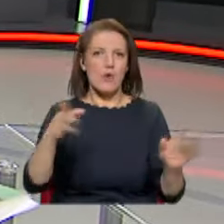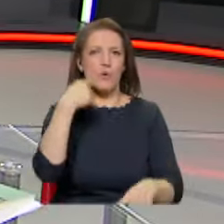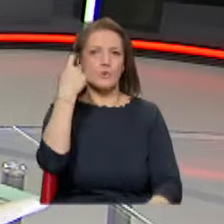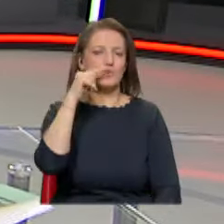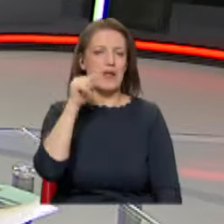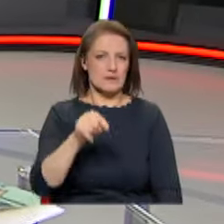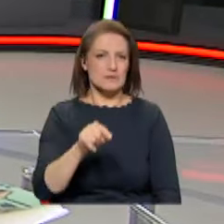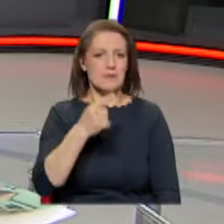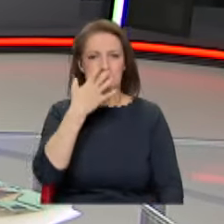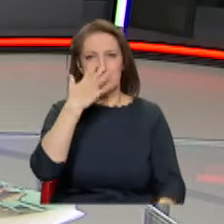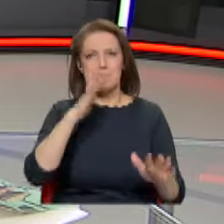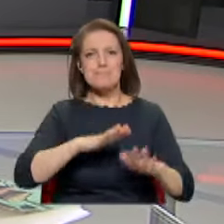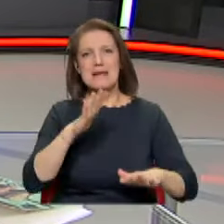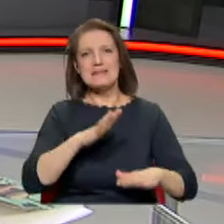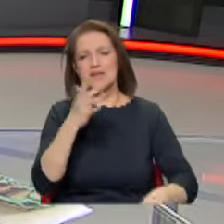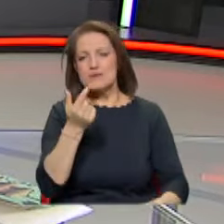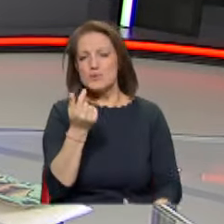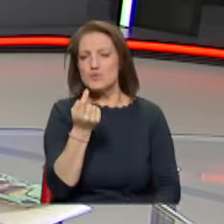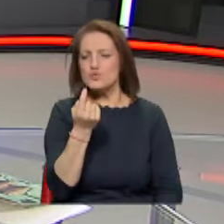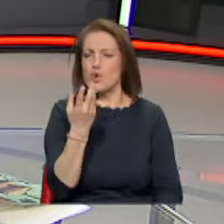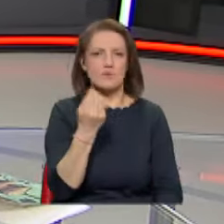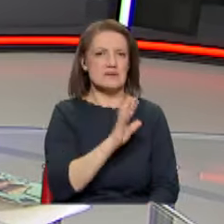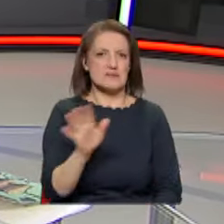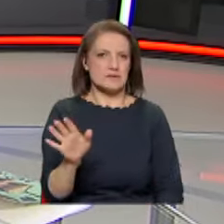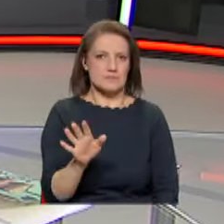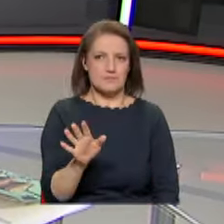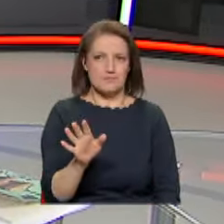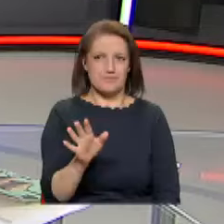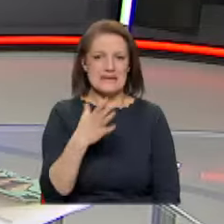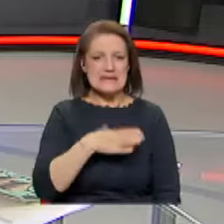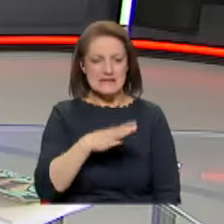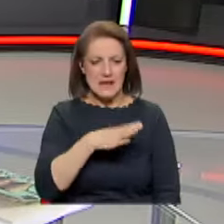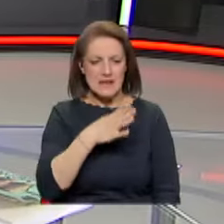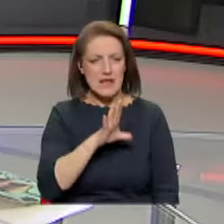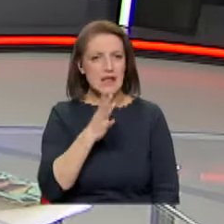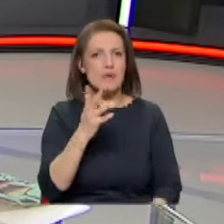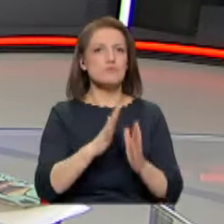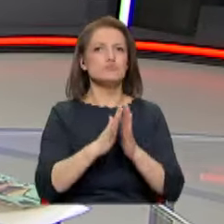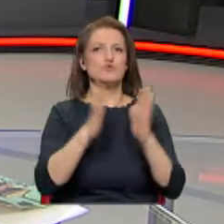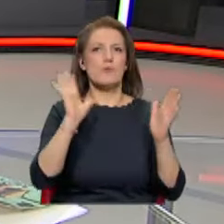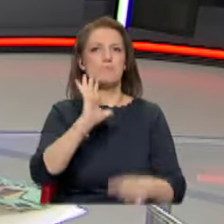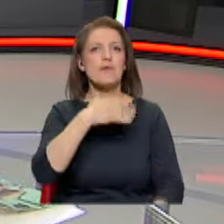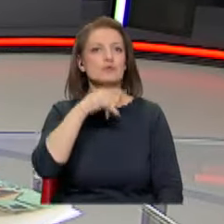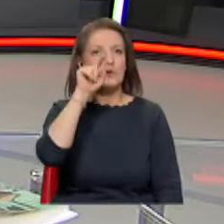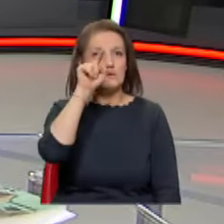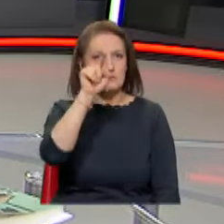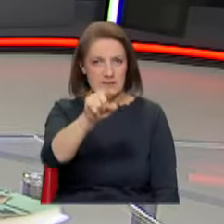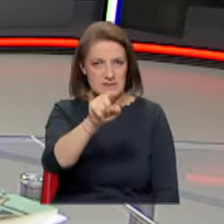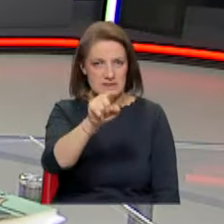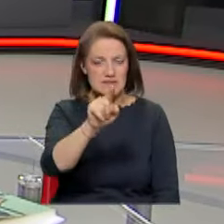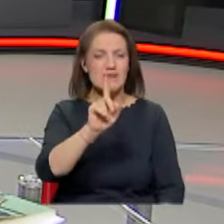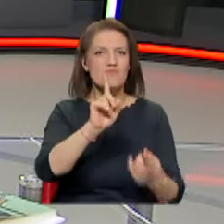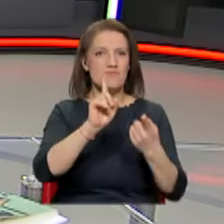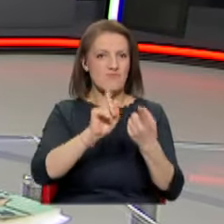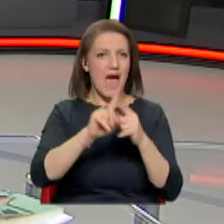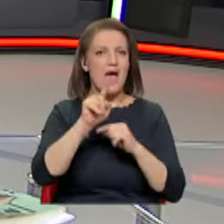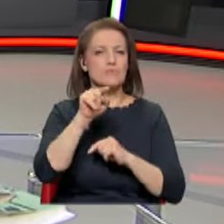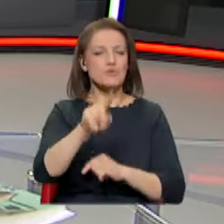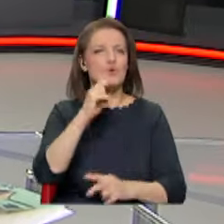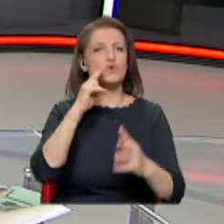Dolayısıyla beklentilerinizi küçük tutmayın. Taleplerinizi arttırın. Patron sizsiniz ve